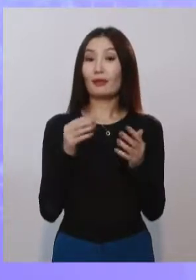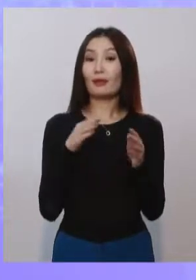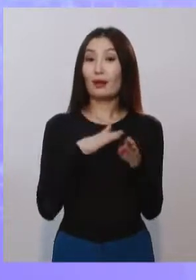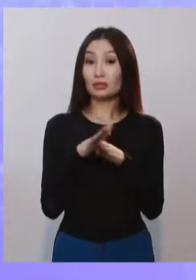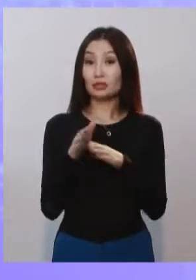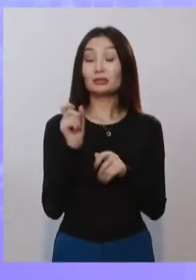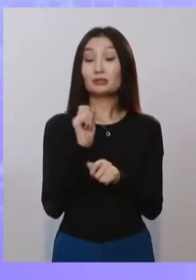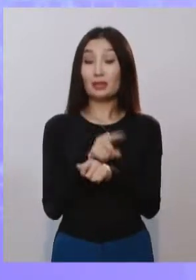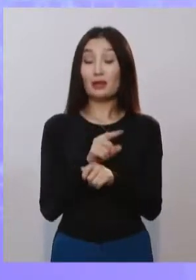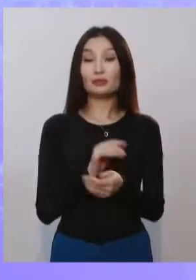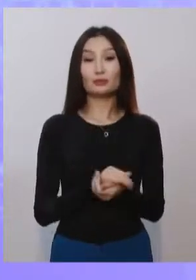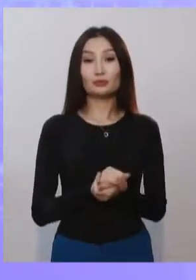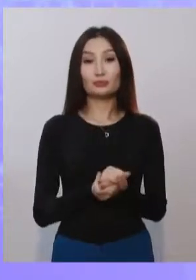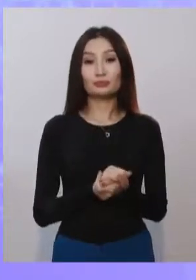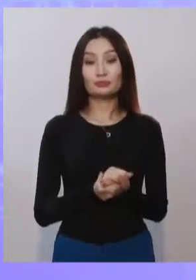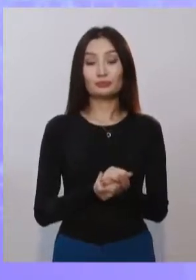задачу